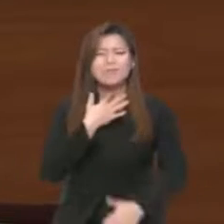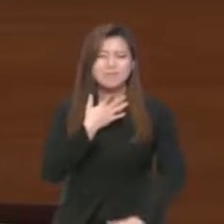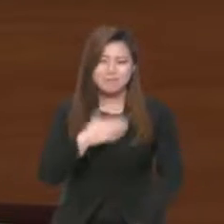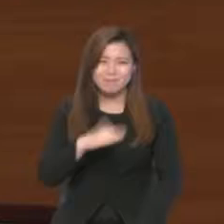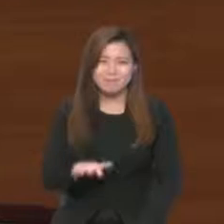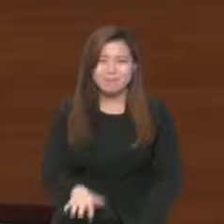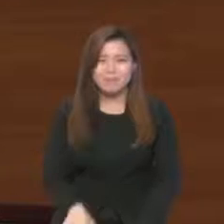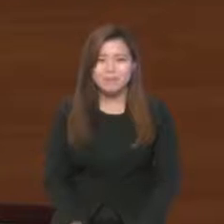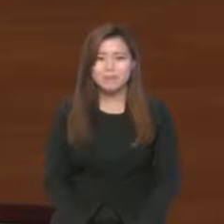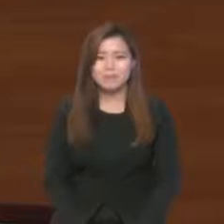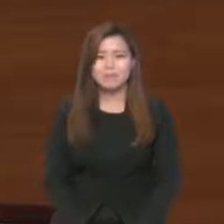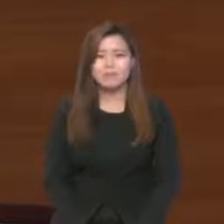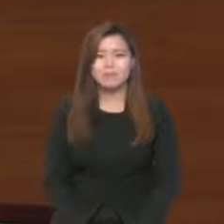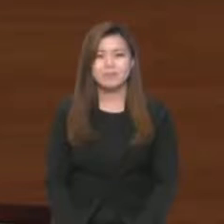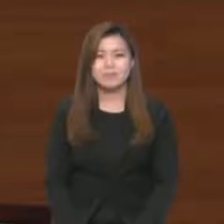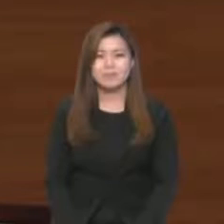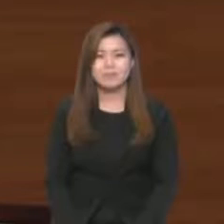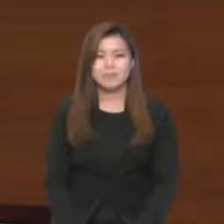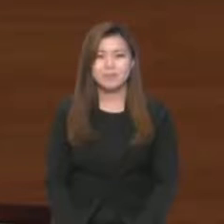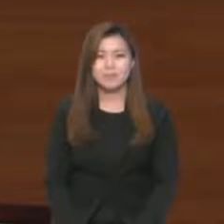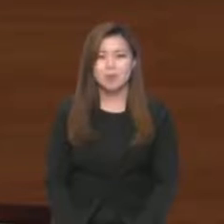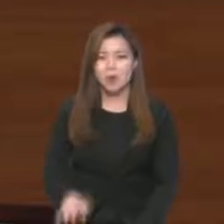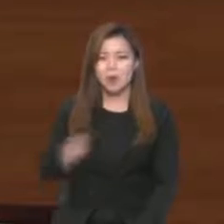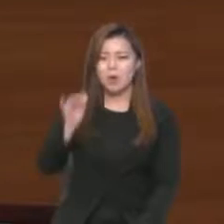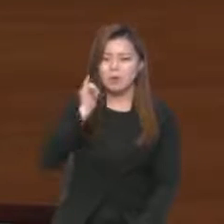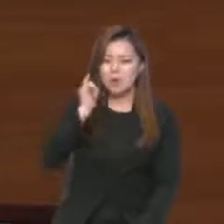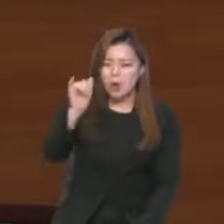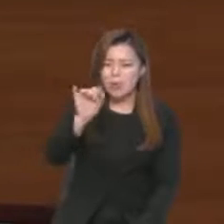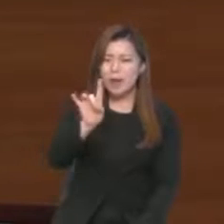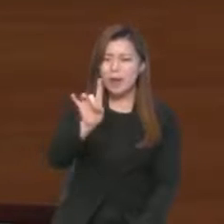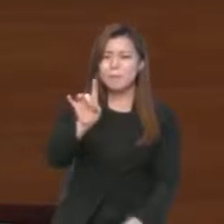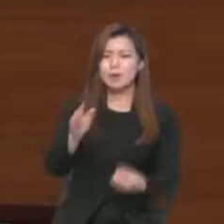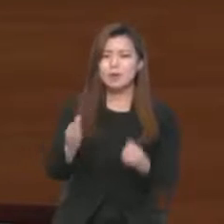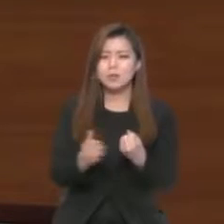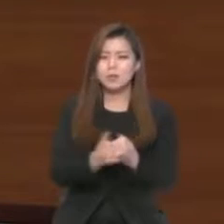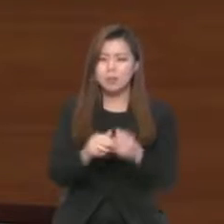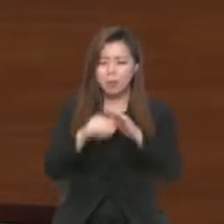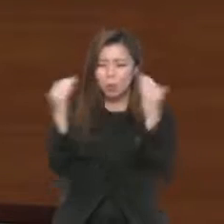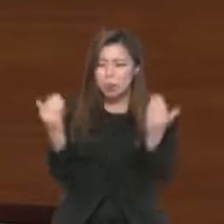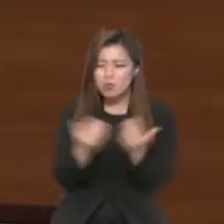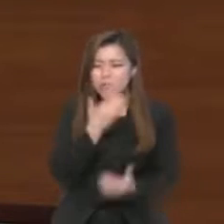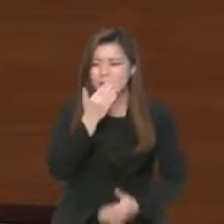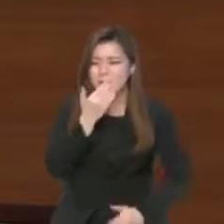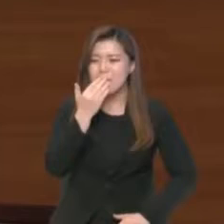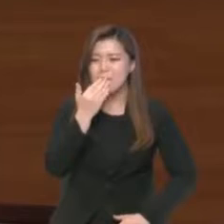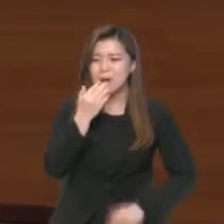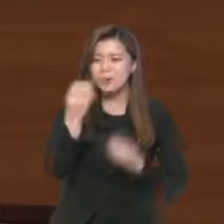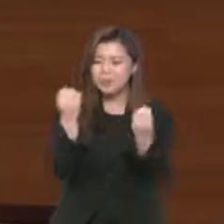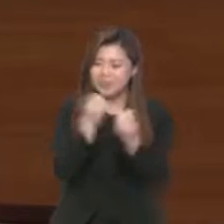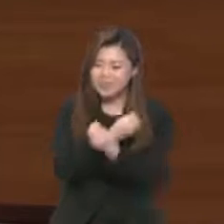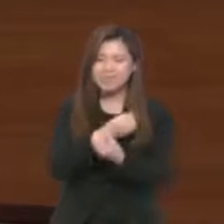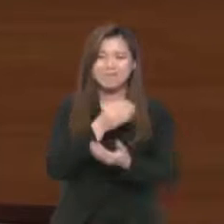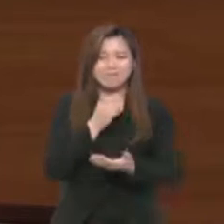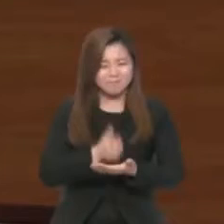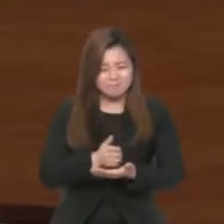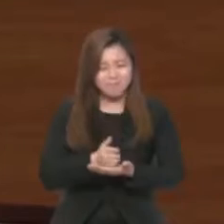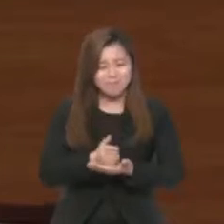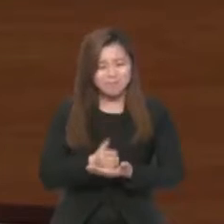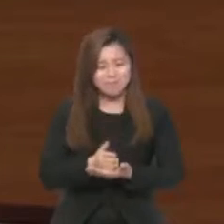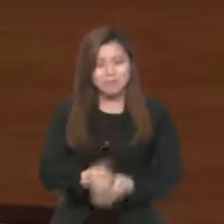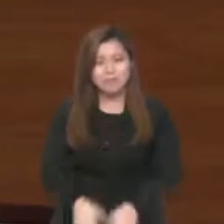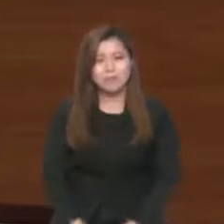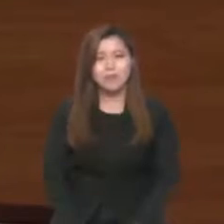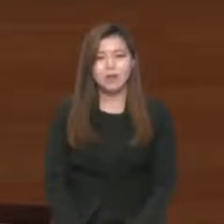그런 오해로 인해서 뭐 전화 한 통화로 다 이루어졌다 이런 오해는 야기되지 않았으면 좋겠습니다. 그러면 군에